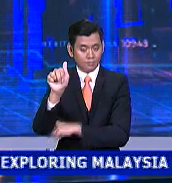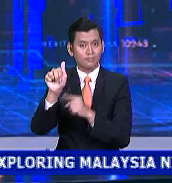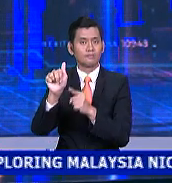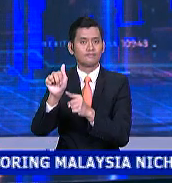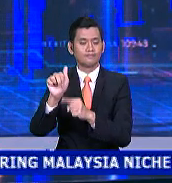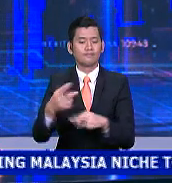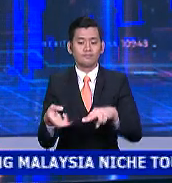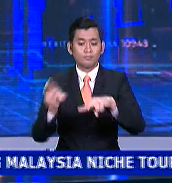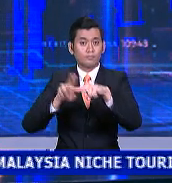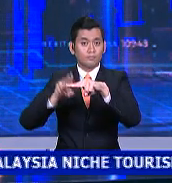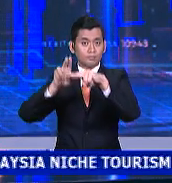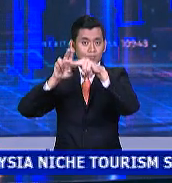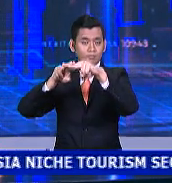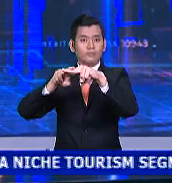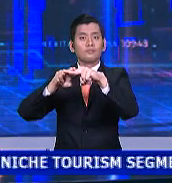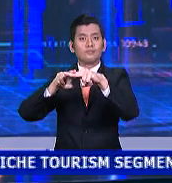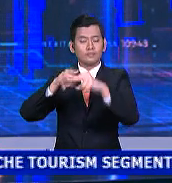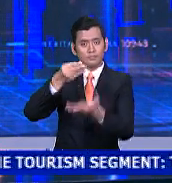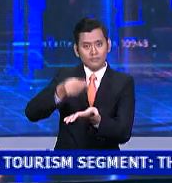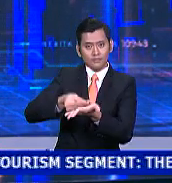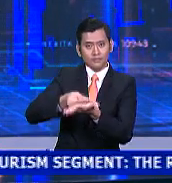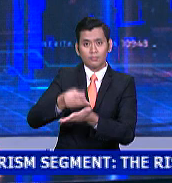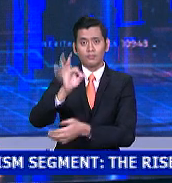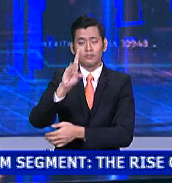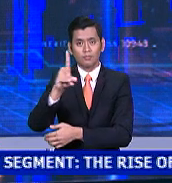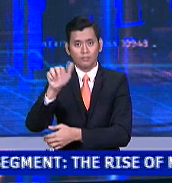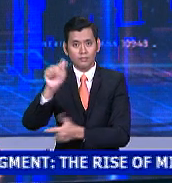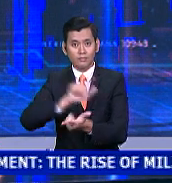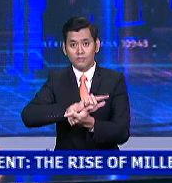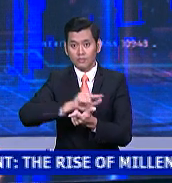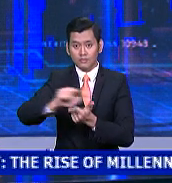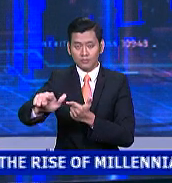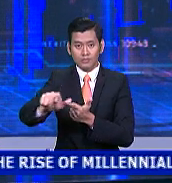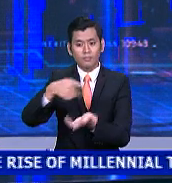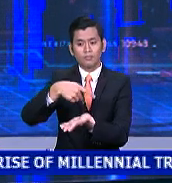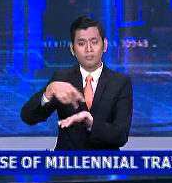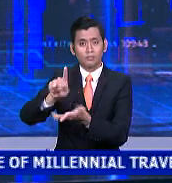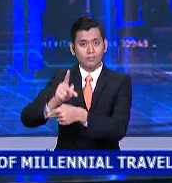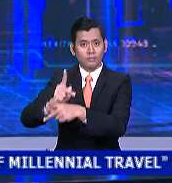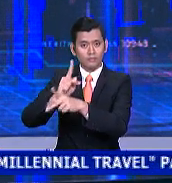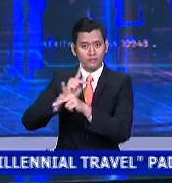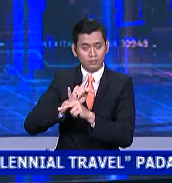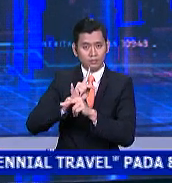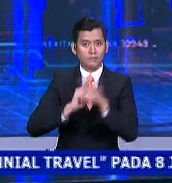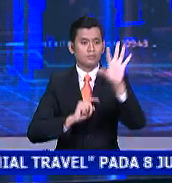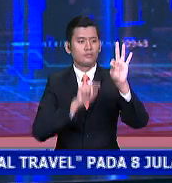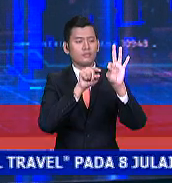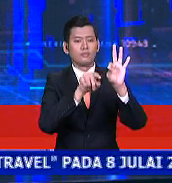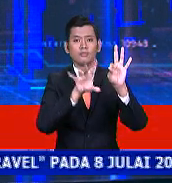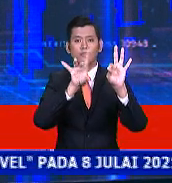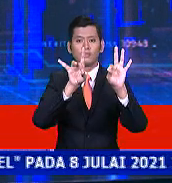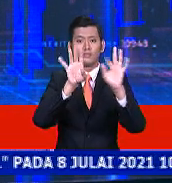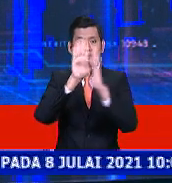Bagi menambah baik model perniagaan Felda, kerajaan meluluskan penerbitan sukuk berjaminan kerajaan bernilai